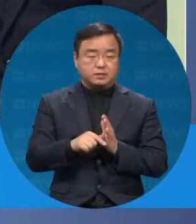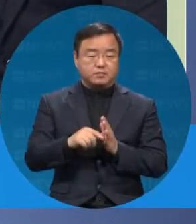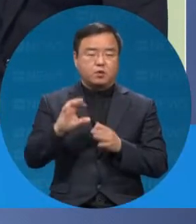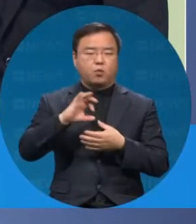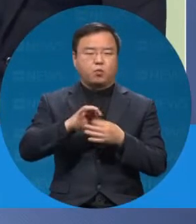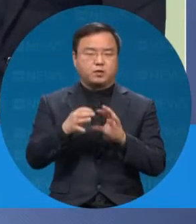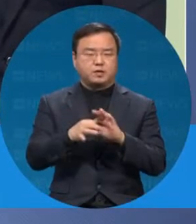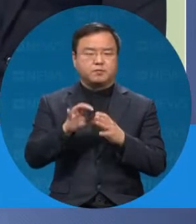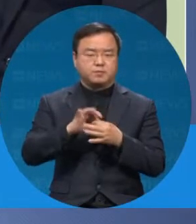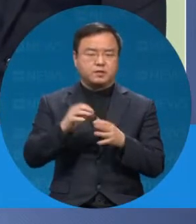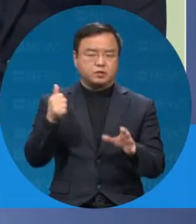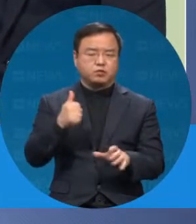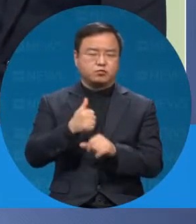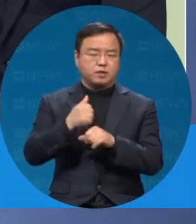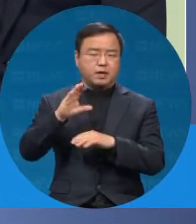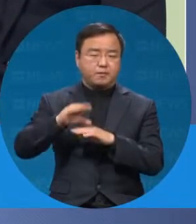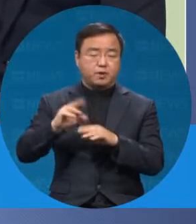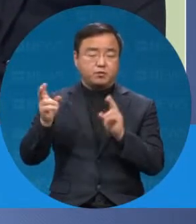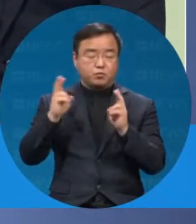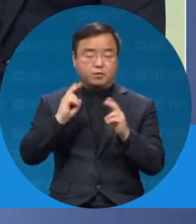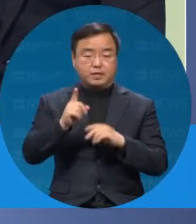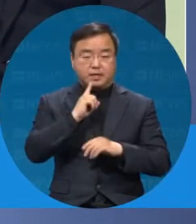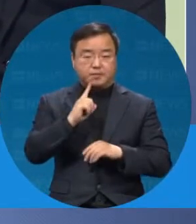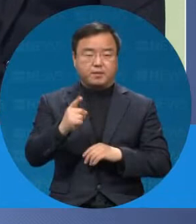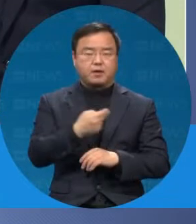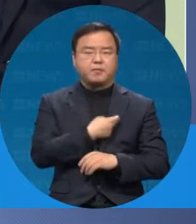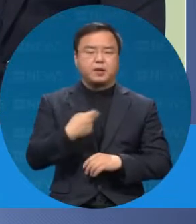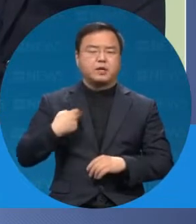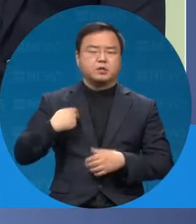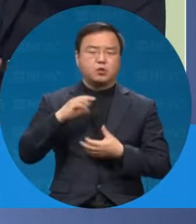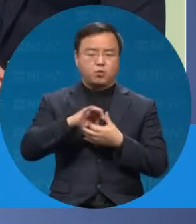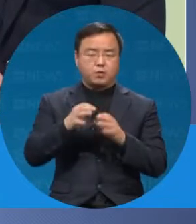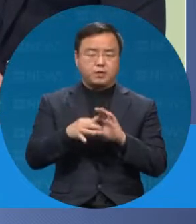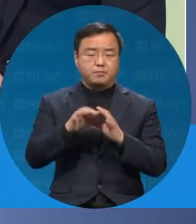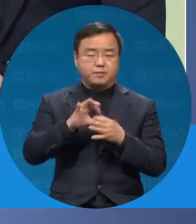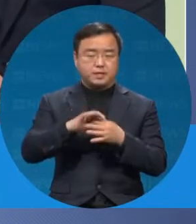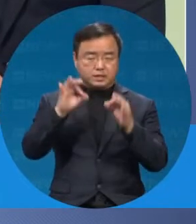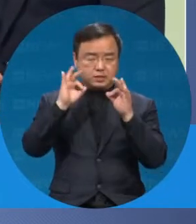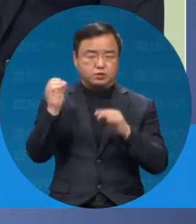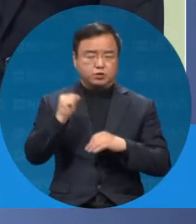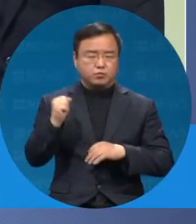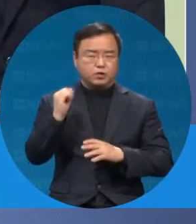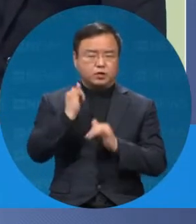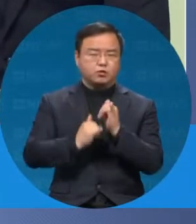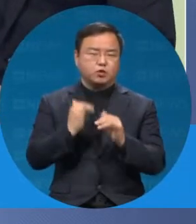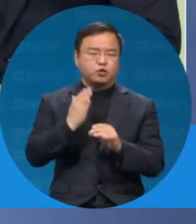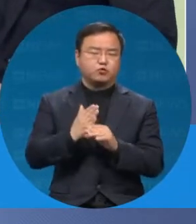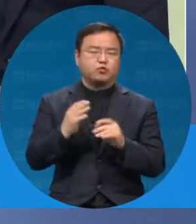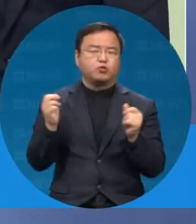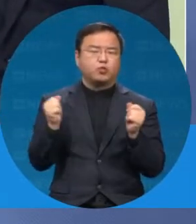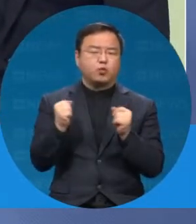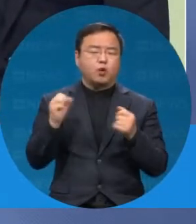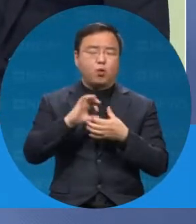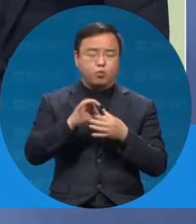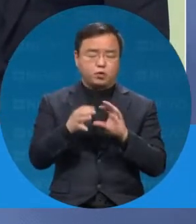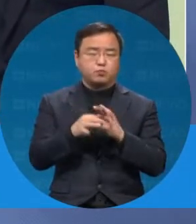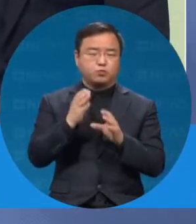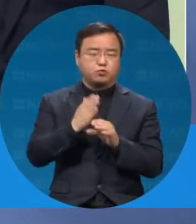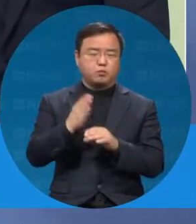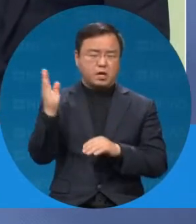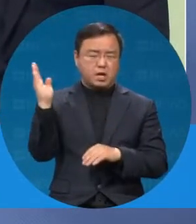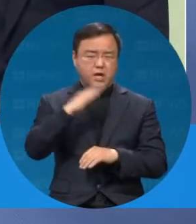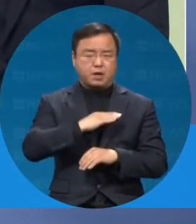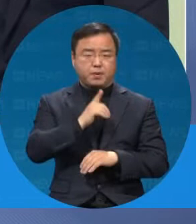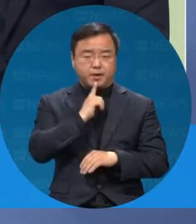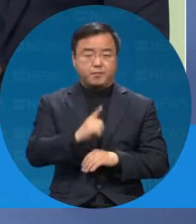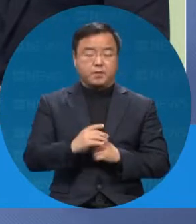방송사 를 인용하며 베이징올림픽 시청률이 역대 동계올림픽 중 최악 을 기록했다고 보도했습니다 4 올림픽을 본